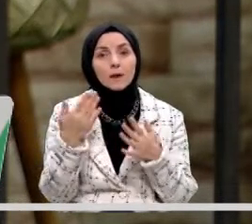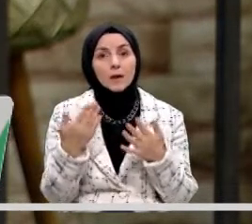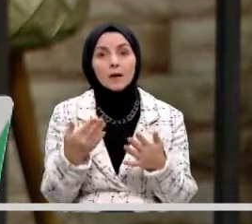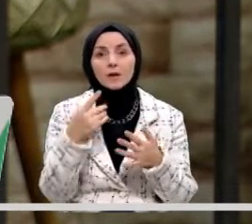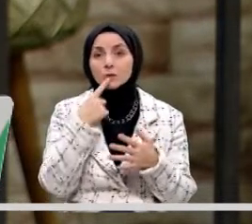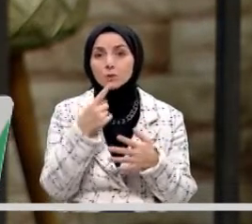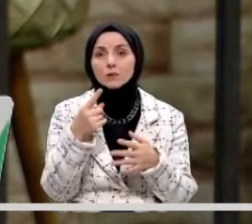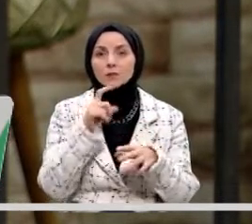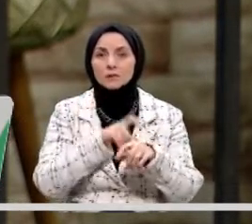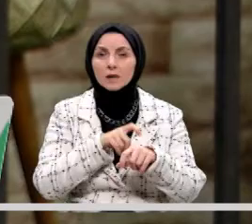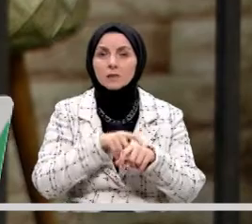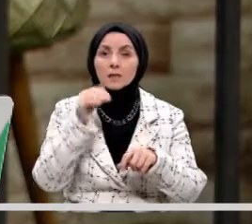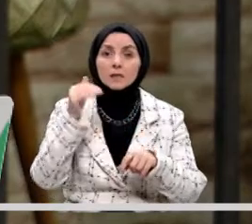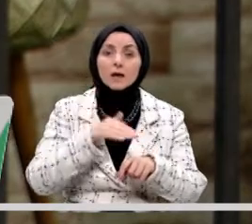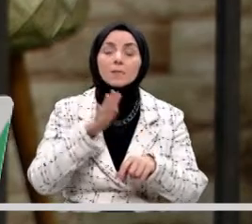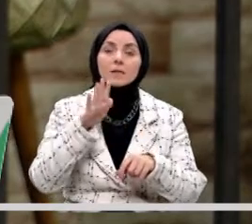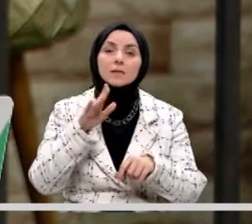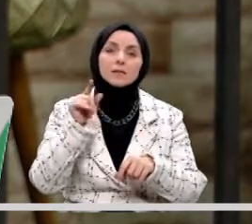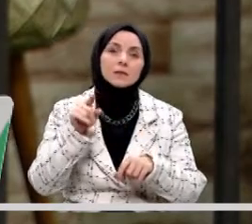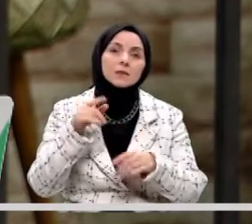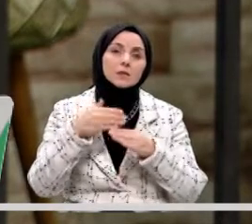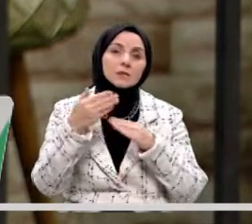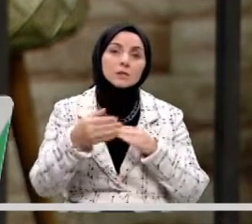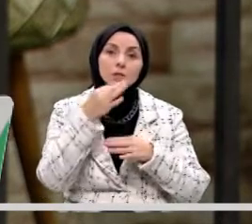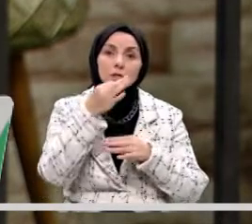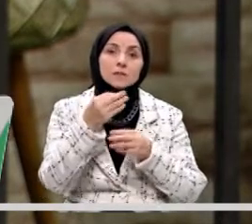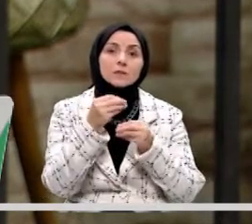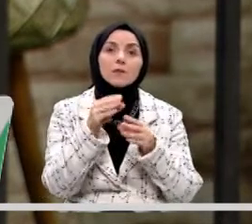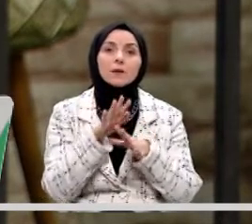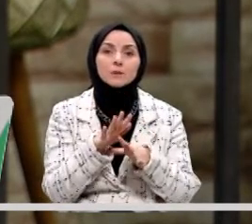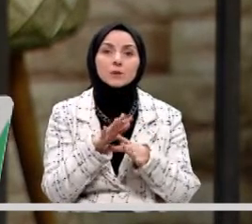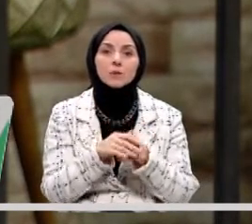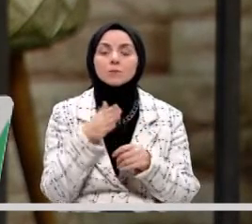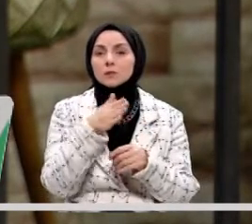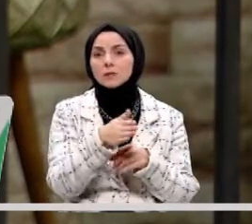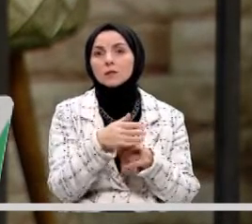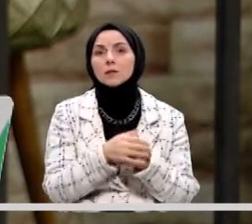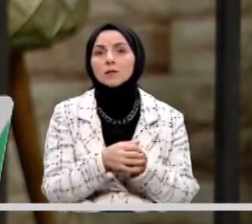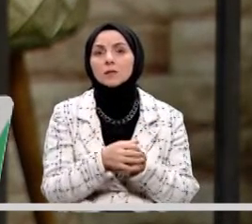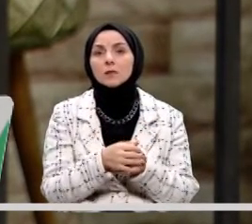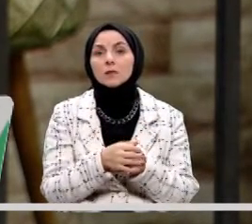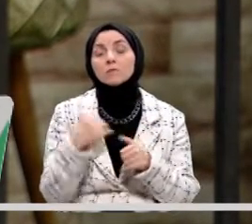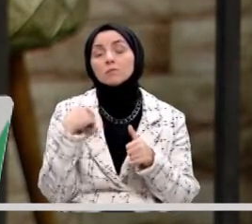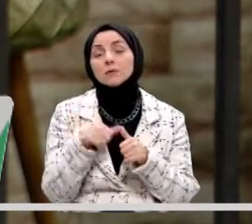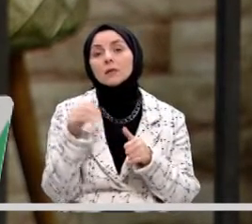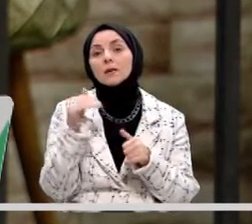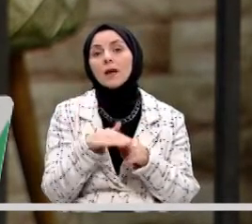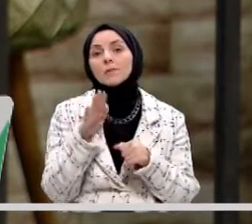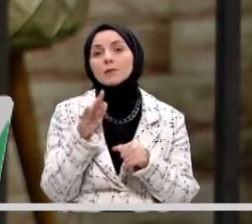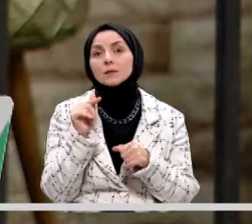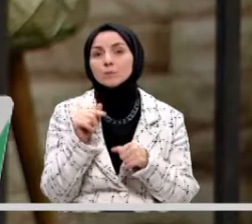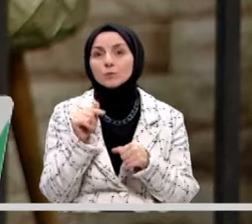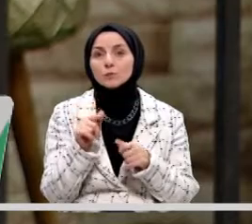saatte gelmezsen bir daha seni dışarı çıkartmayacağım gitti umrunda değil çocuğa yine aynı gelmez o noktada bunu bir kere daha